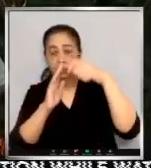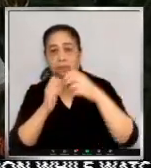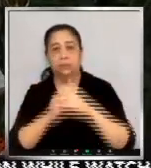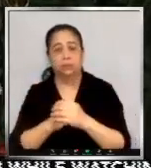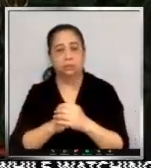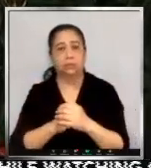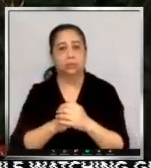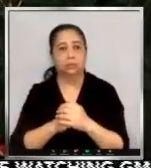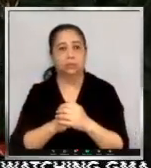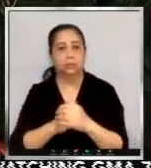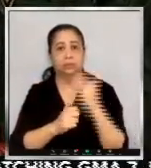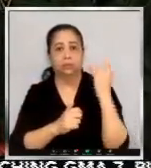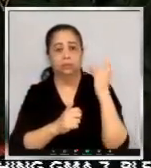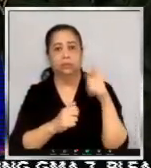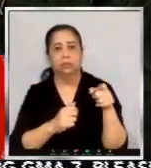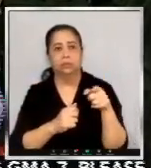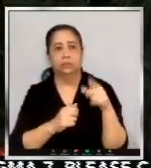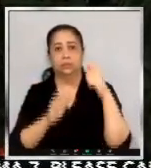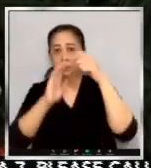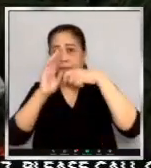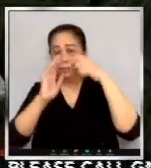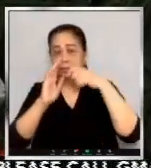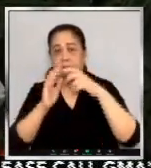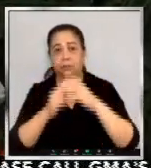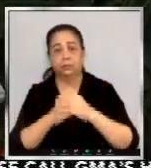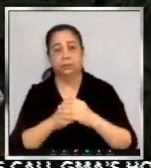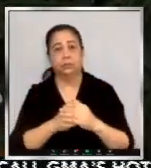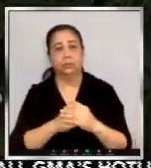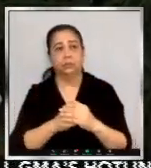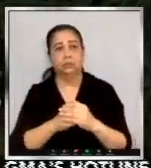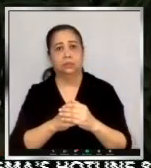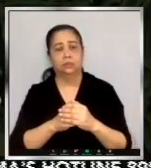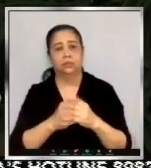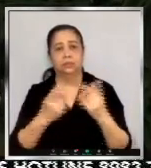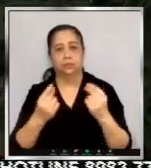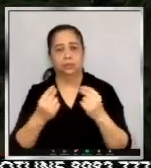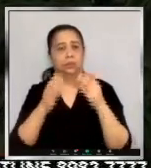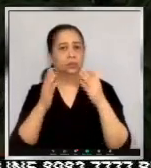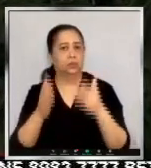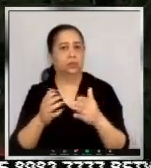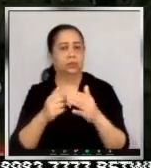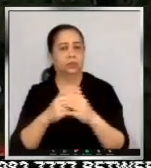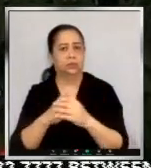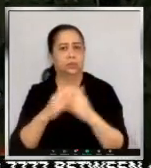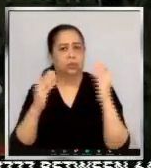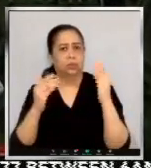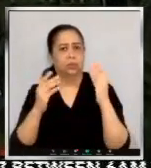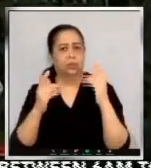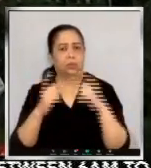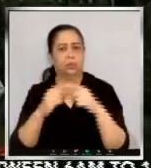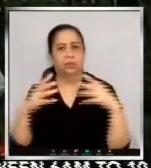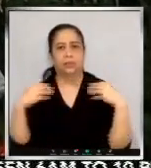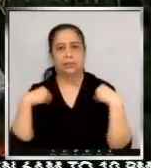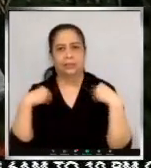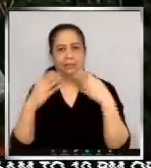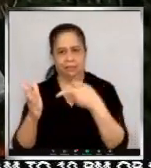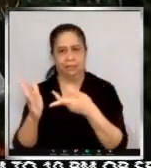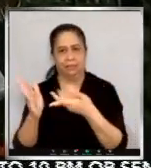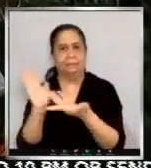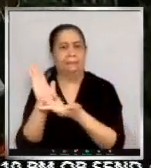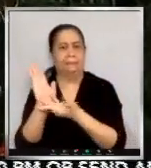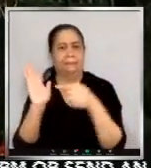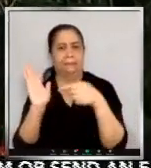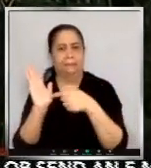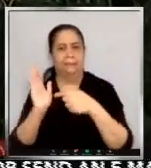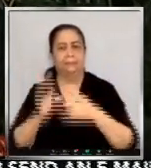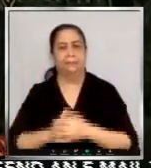yung sa video ay gagawa namin ng paraan na sana i-accept yun as an evidence. So pag na-accept yun